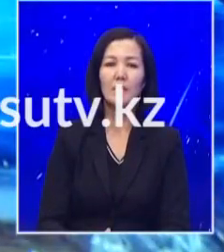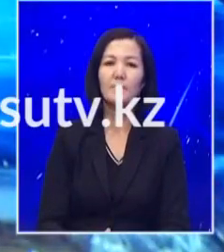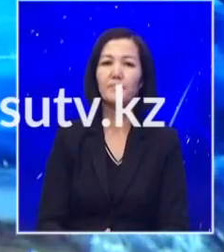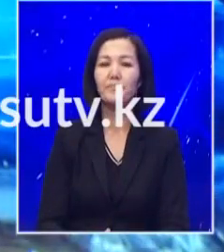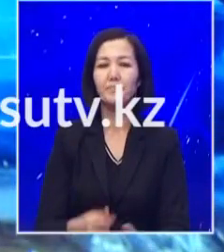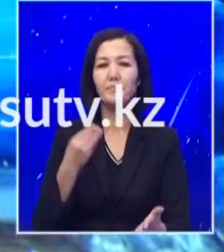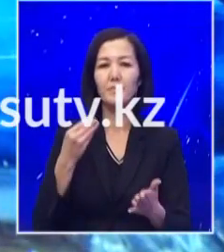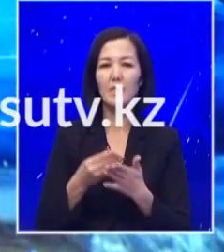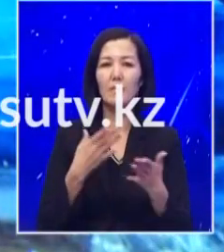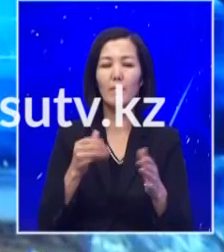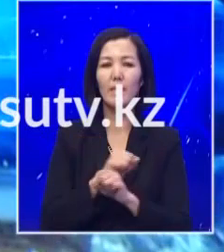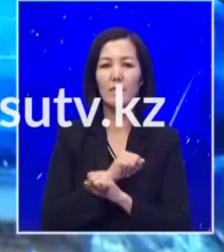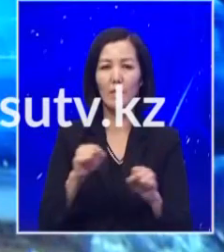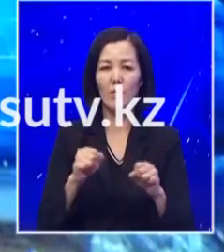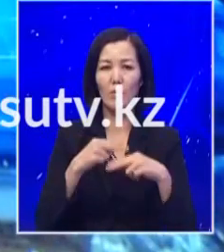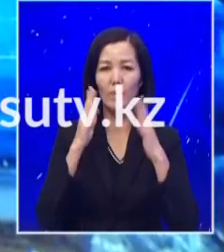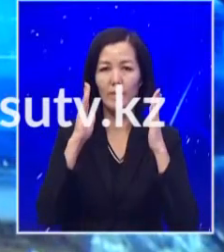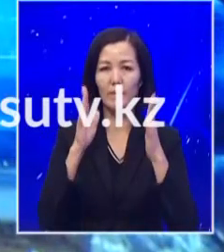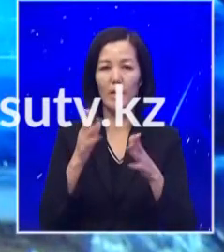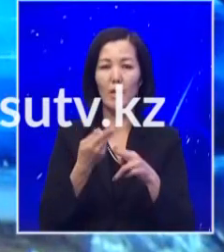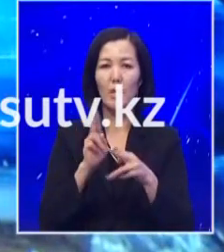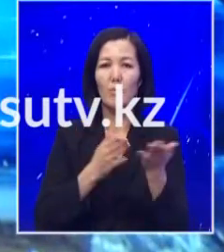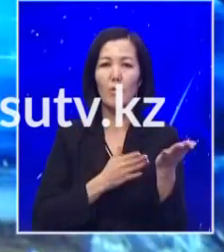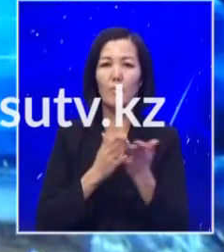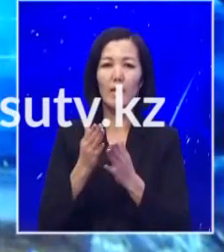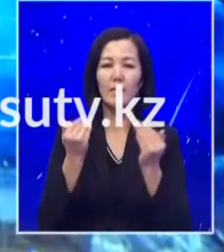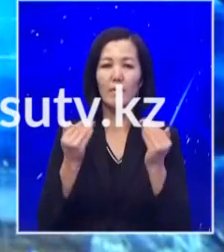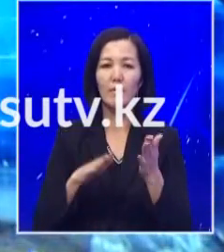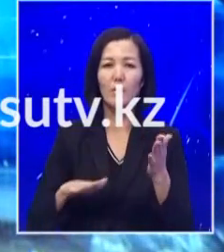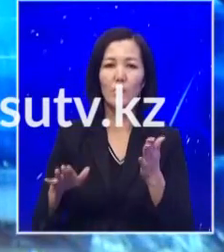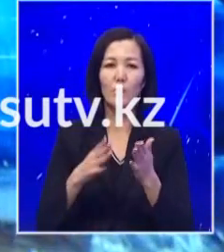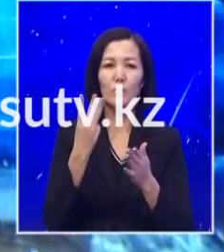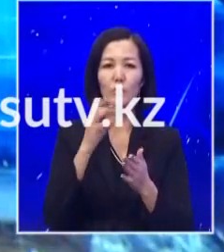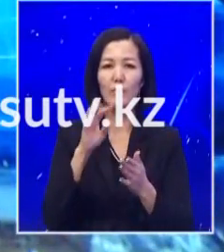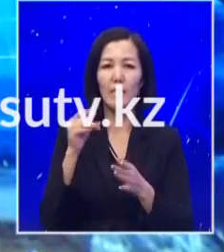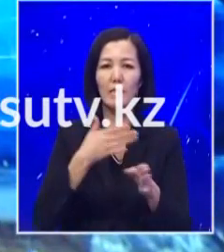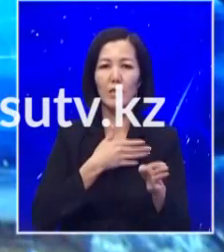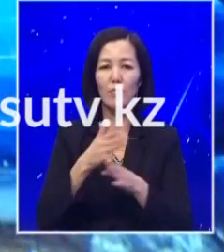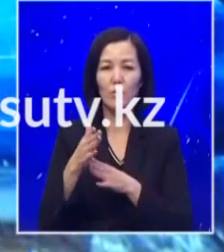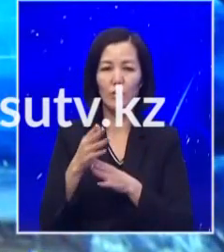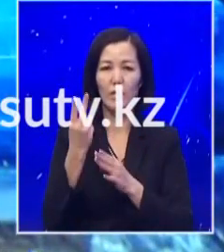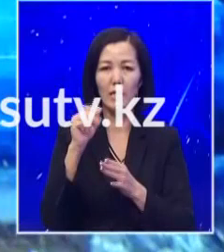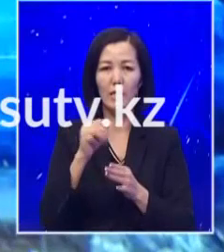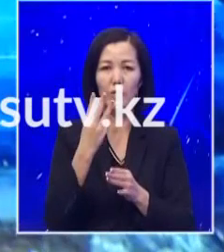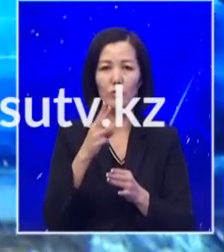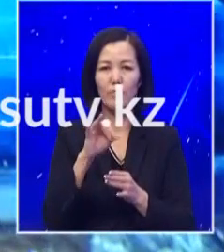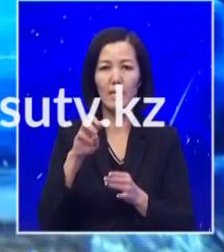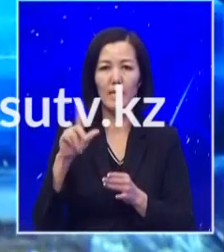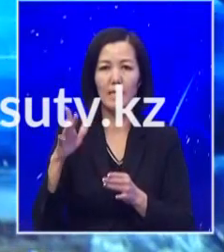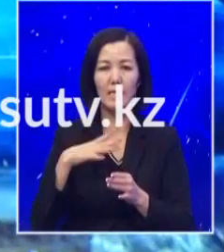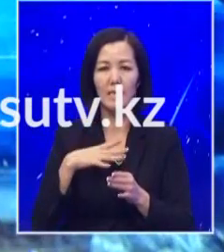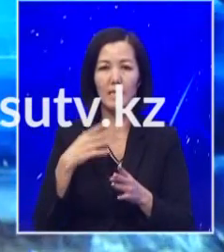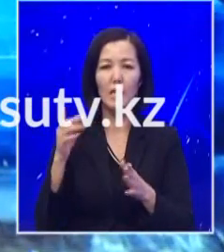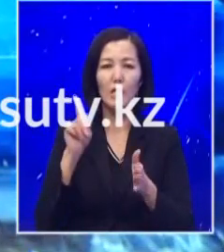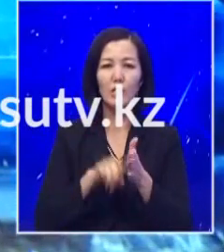Бағаның негізсіз өсіп кетпеуі назарда. Бұл бағытқа биыл өңір қазынасынан 3 миллиард теңге бөлінген. Оның 2,3 миллиард